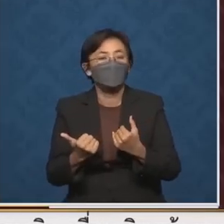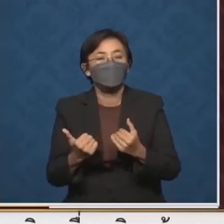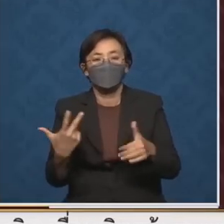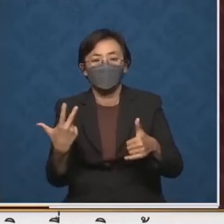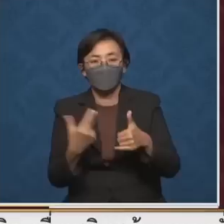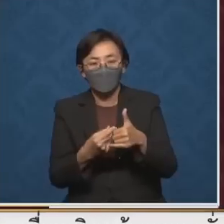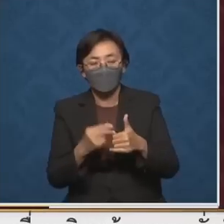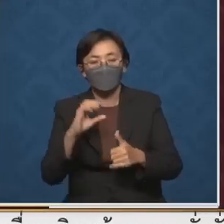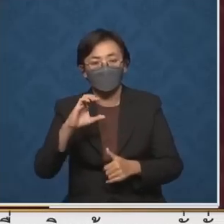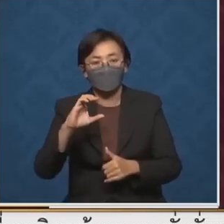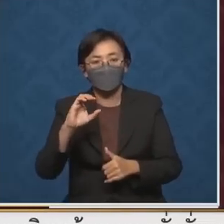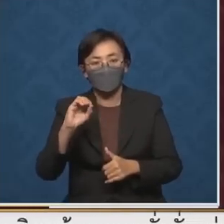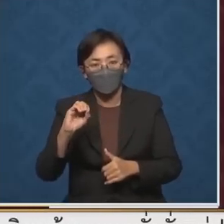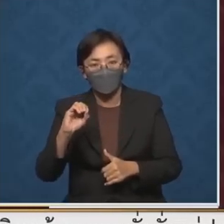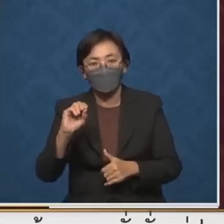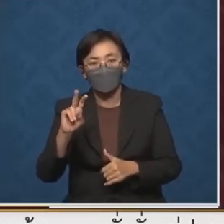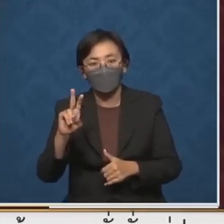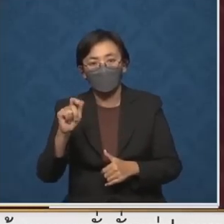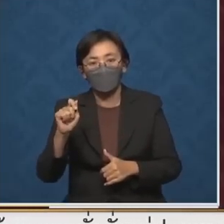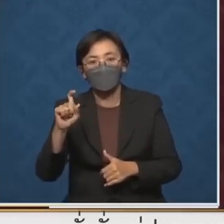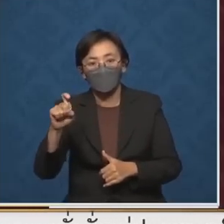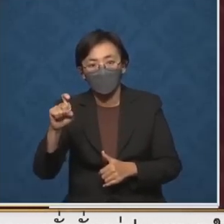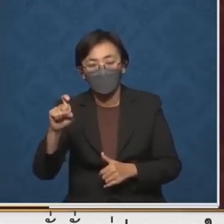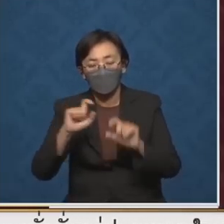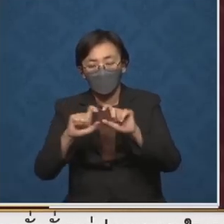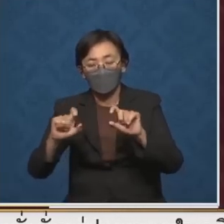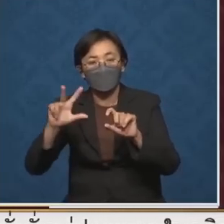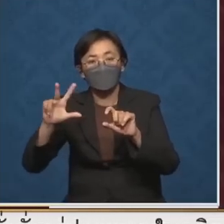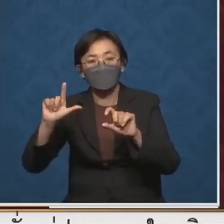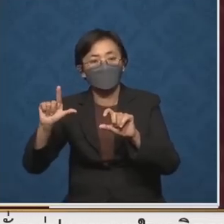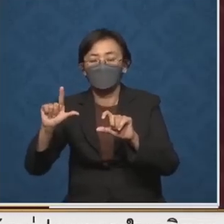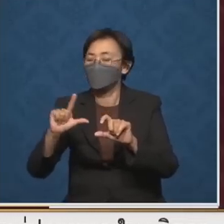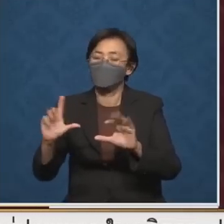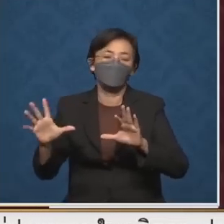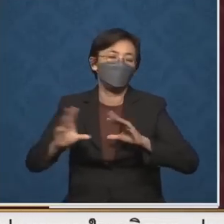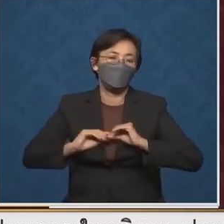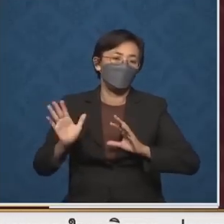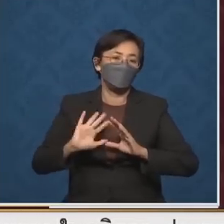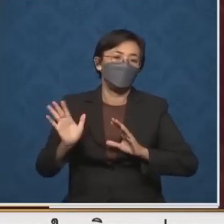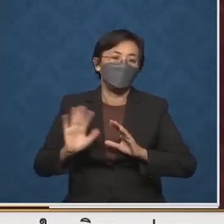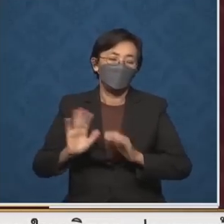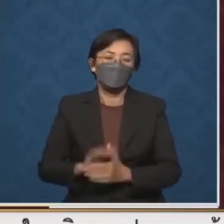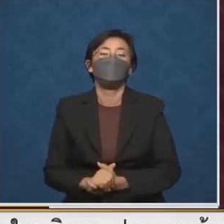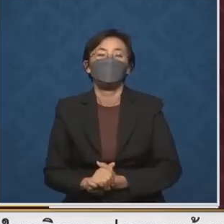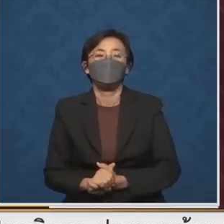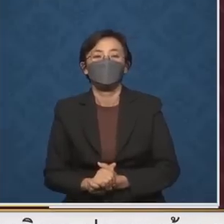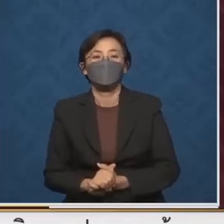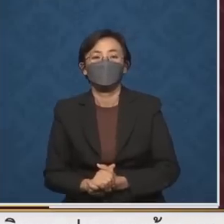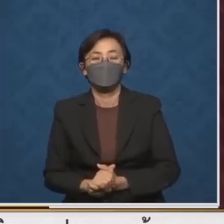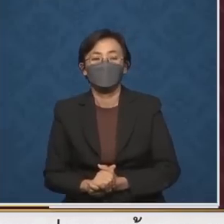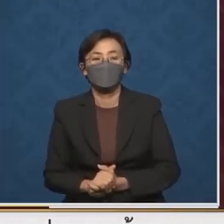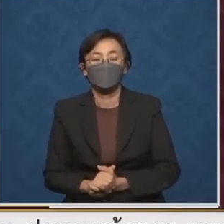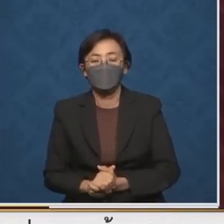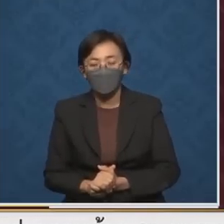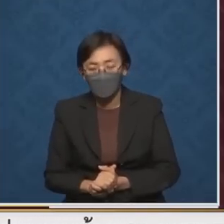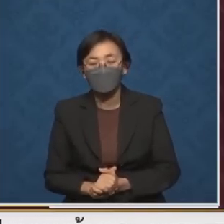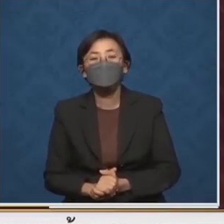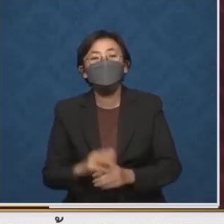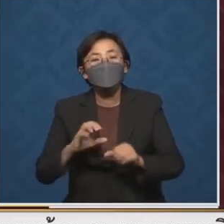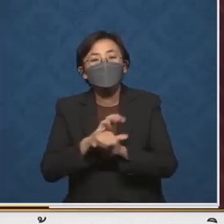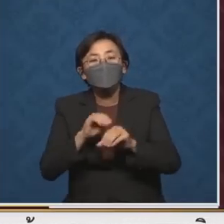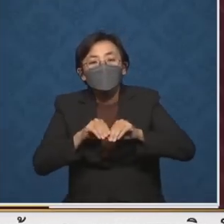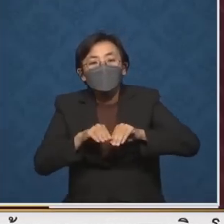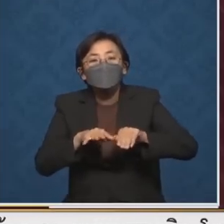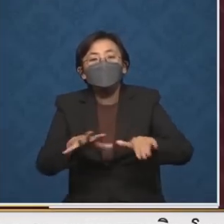ึ่จะได้มาถึง สามลารณโสบอกให้ชาติ ที่ติดโควิดเยอะๆระบาด